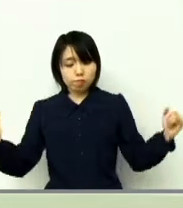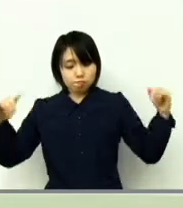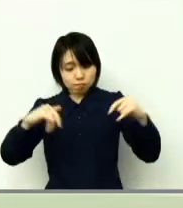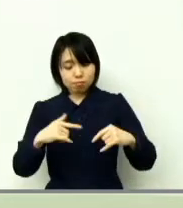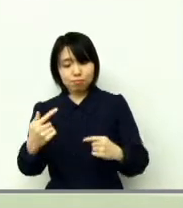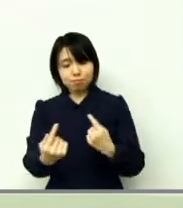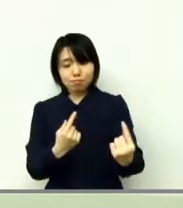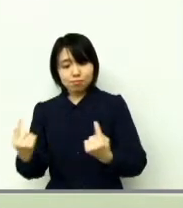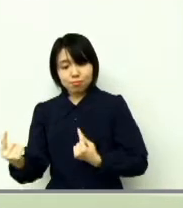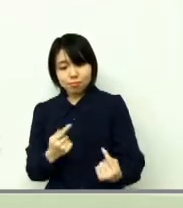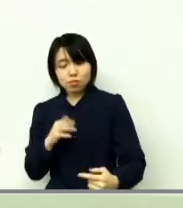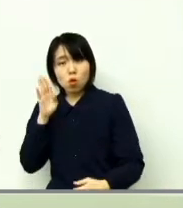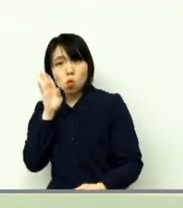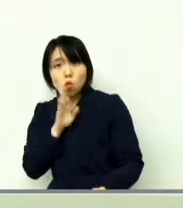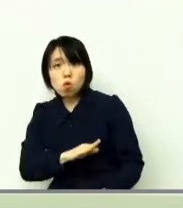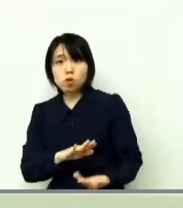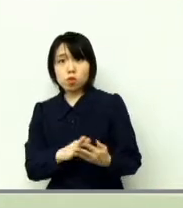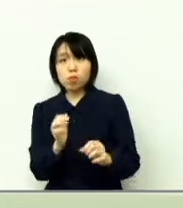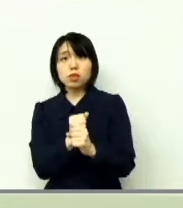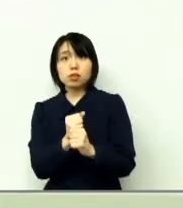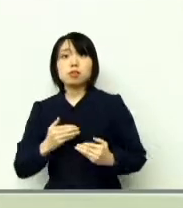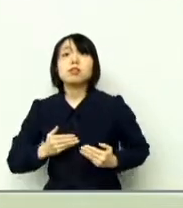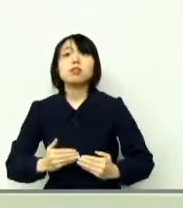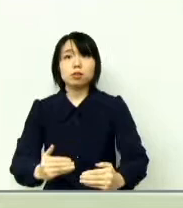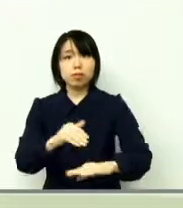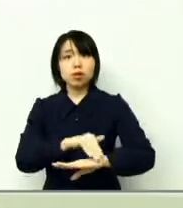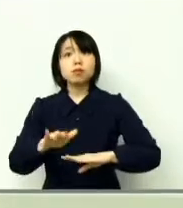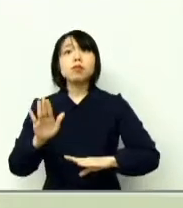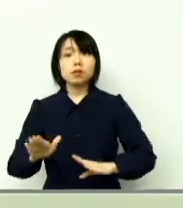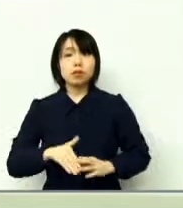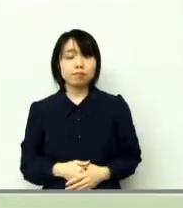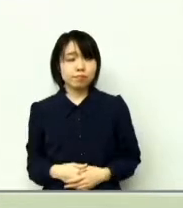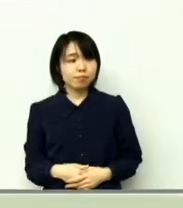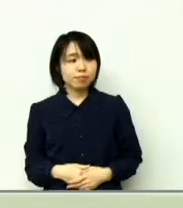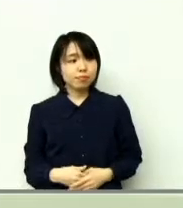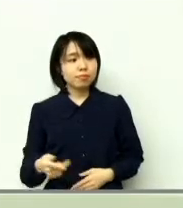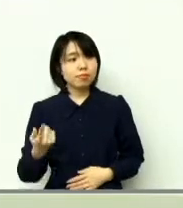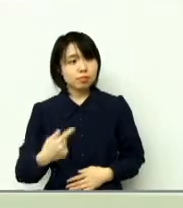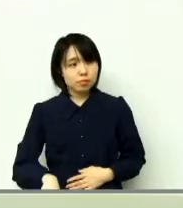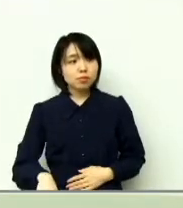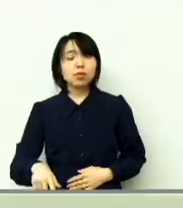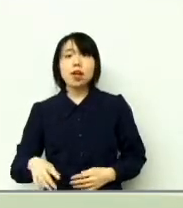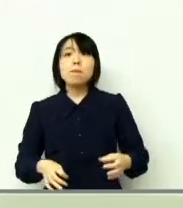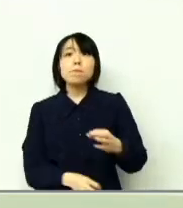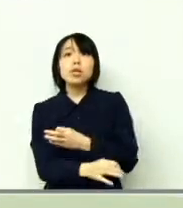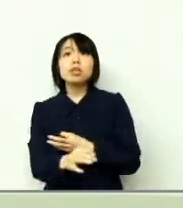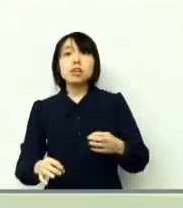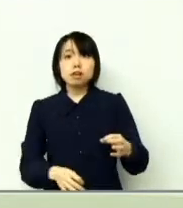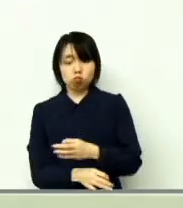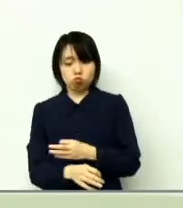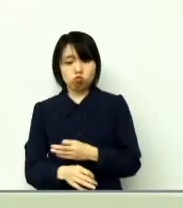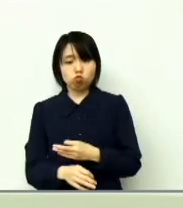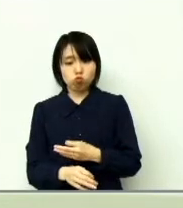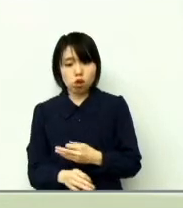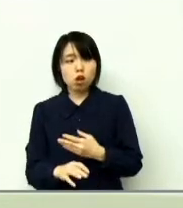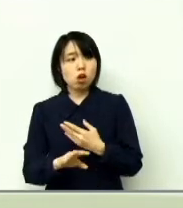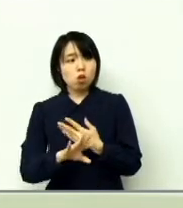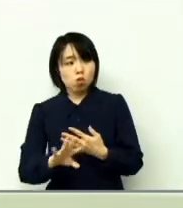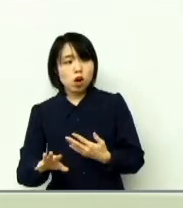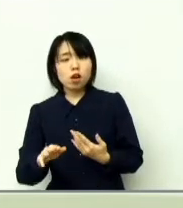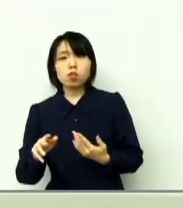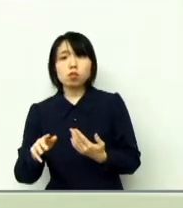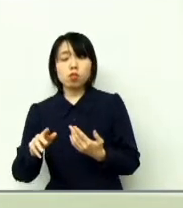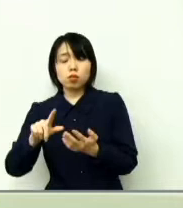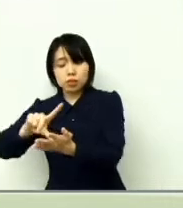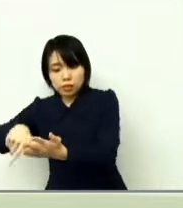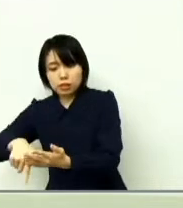ます。またビジネス交流の推進につきましては、東日本の各都市との経済連携を強化をしてまいります。これらの3つ